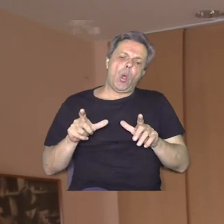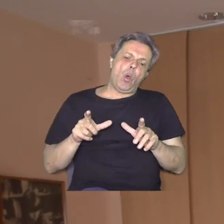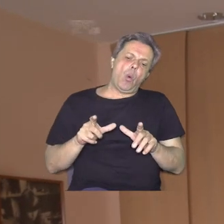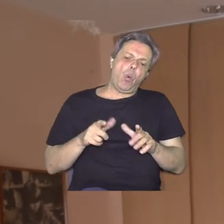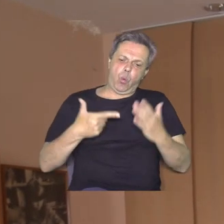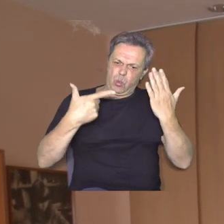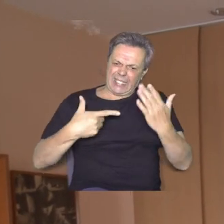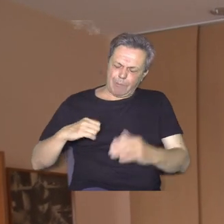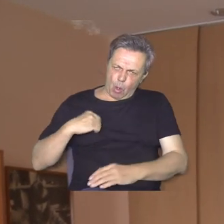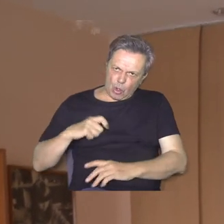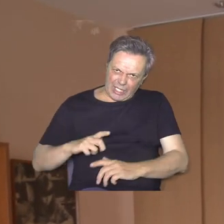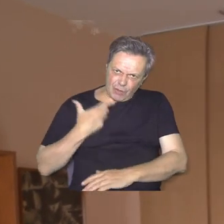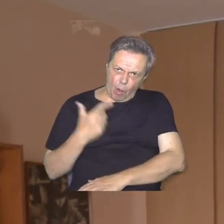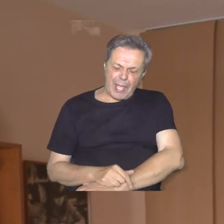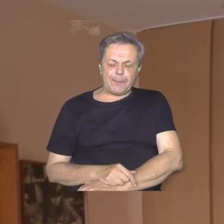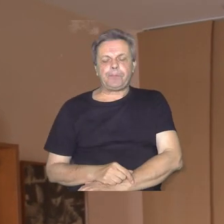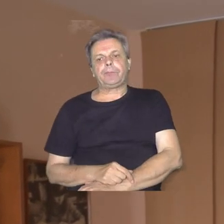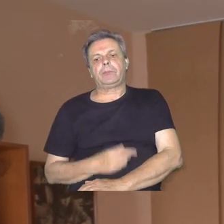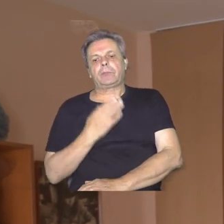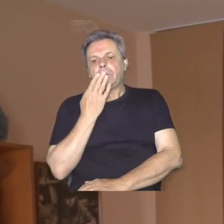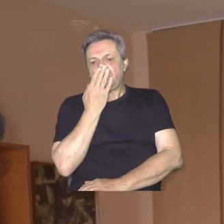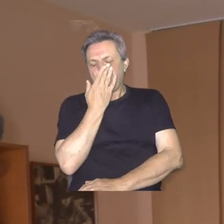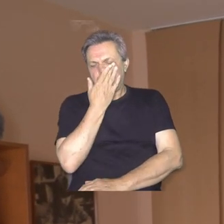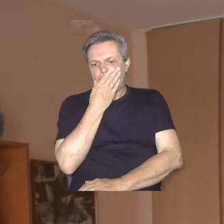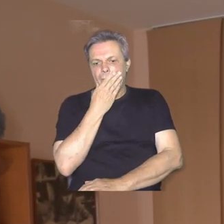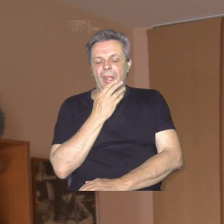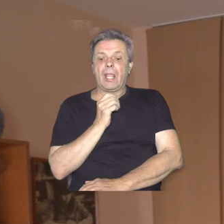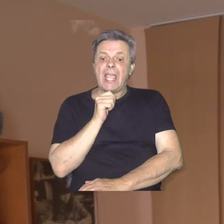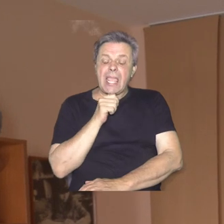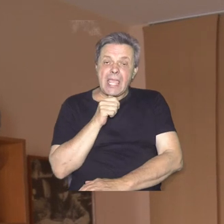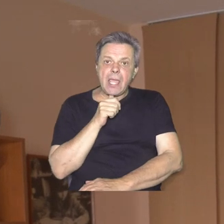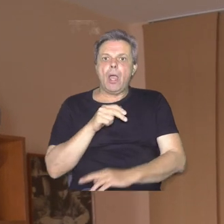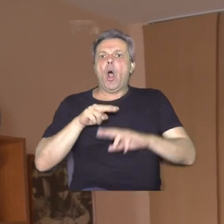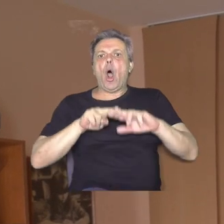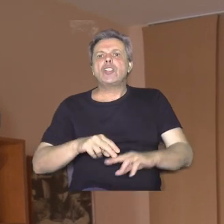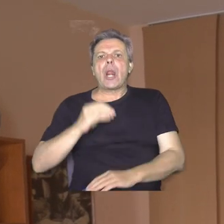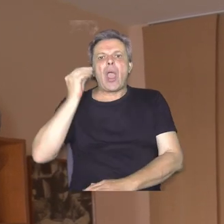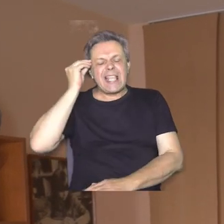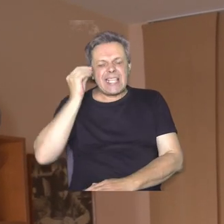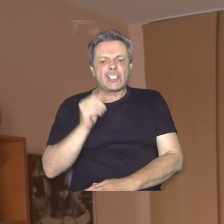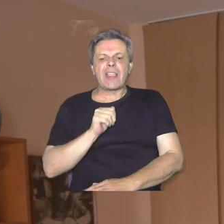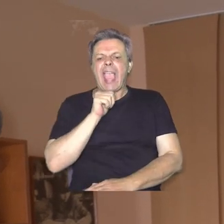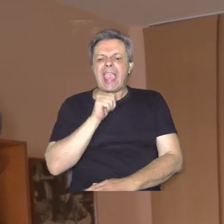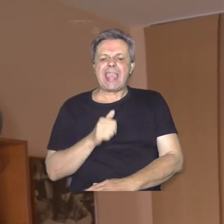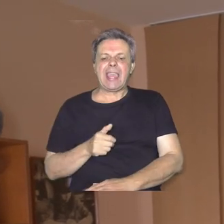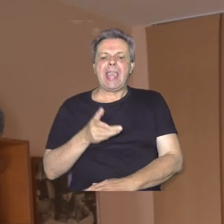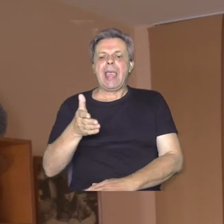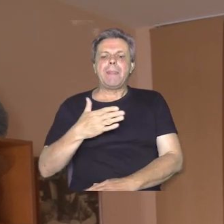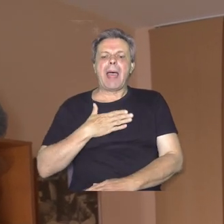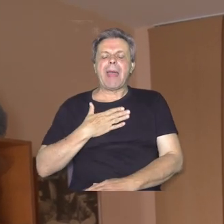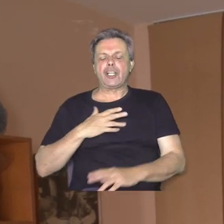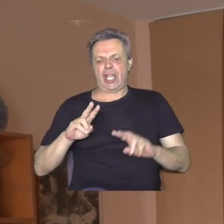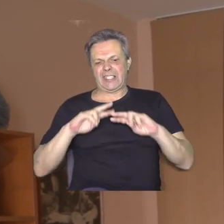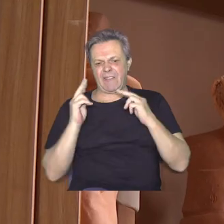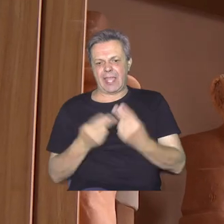u 7. godini života i ipak je ostalo sjećanje i na onaj